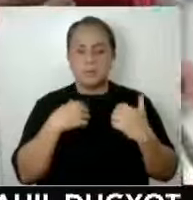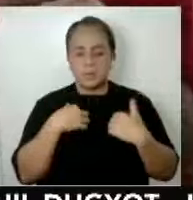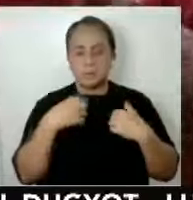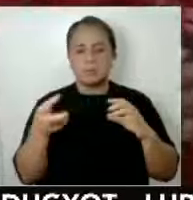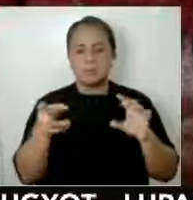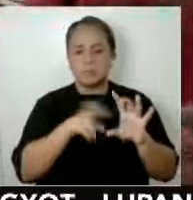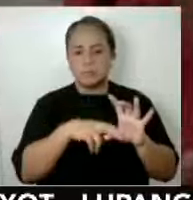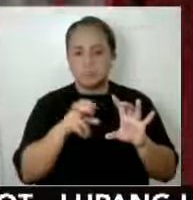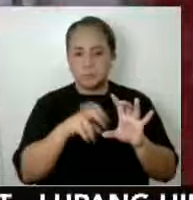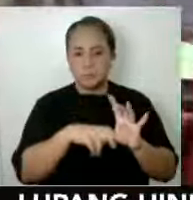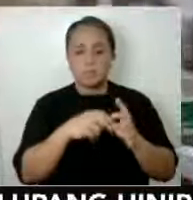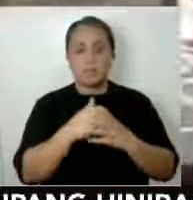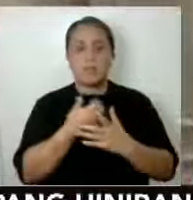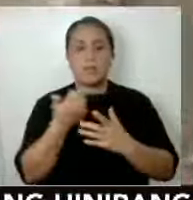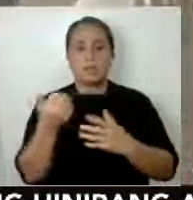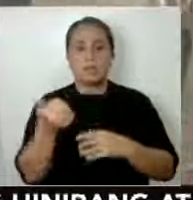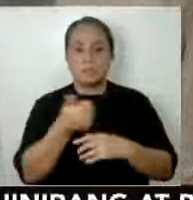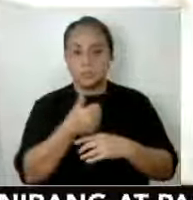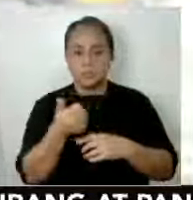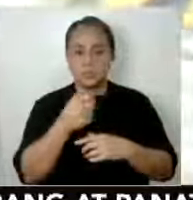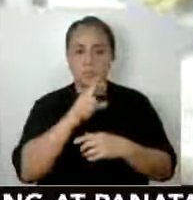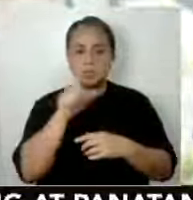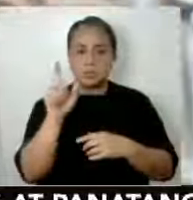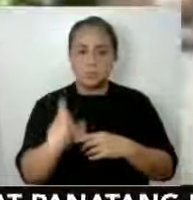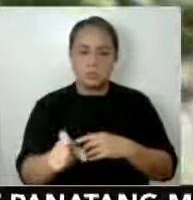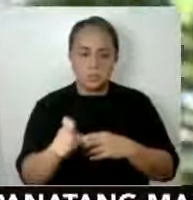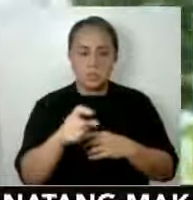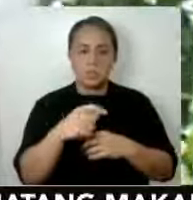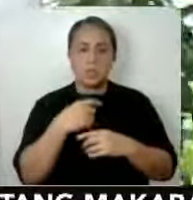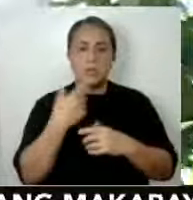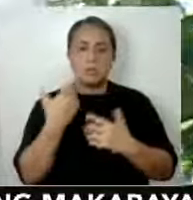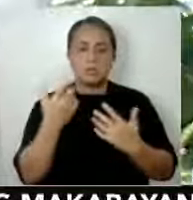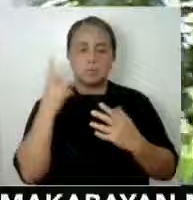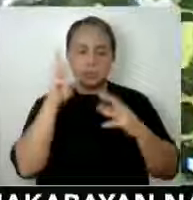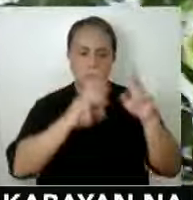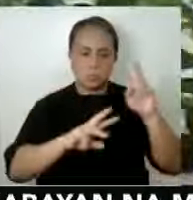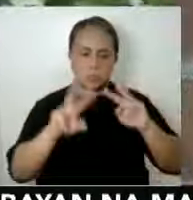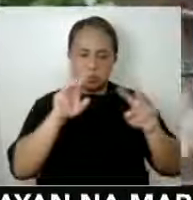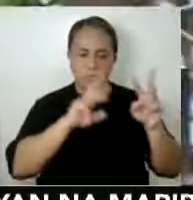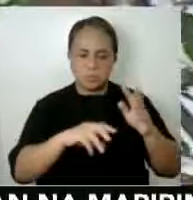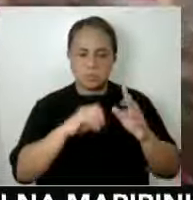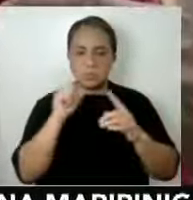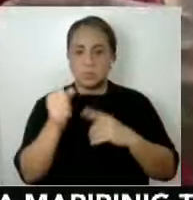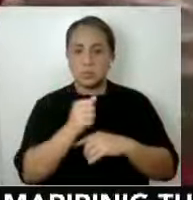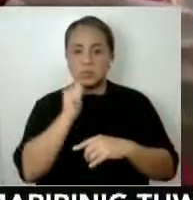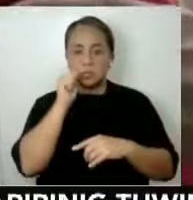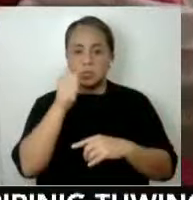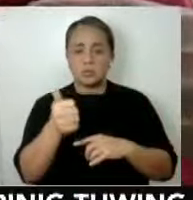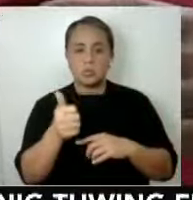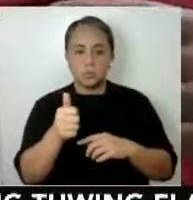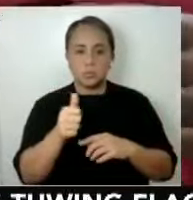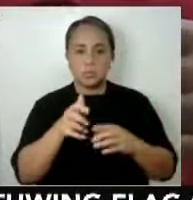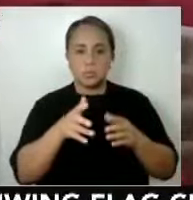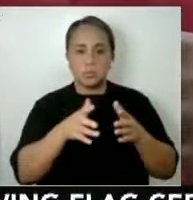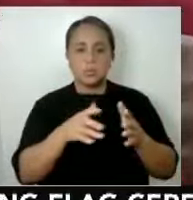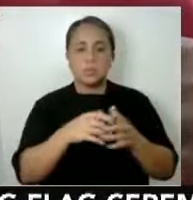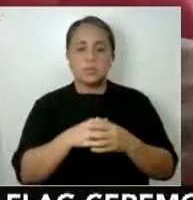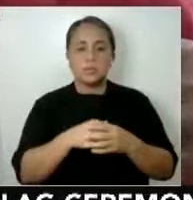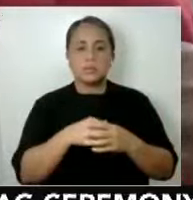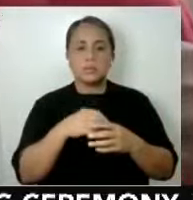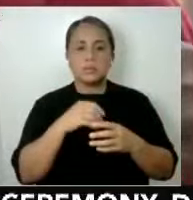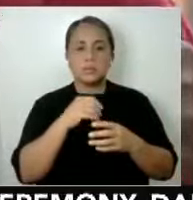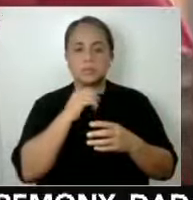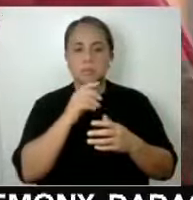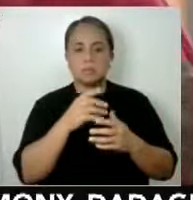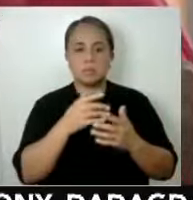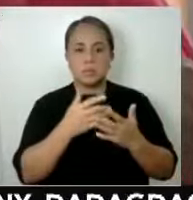ilang commuter na nakausap ng GMA Integrated News nag-aalala sa magiging lagay bukas sa kalsada. Eh, hindi naman kasi maganda kung